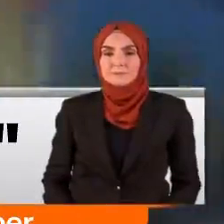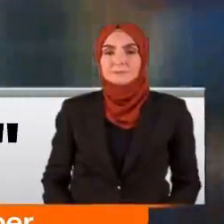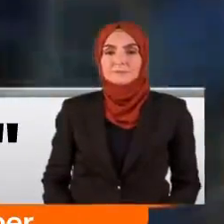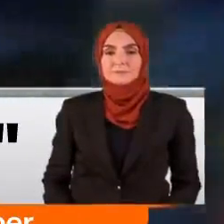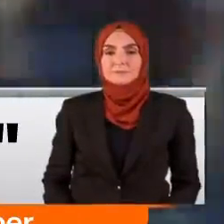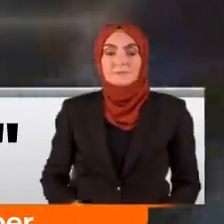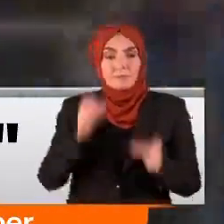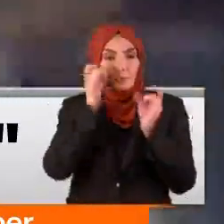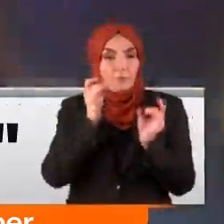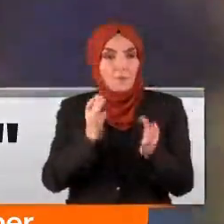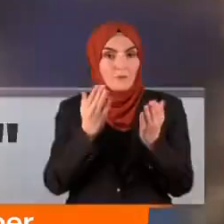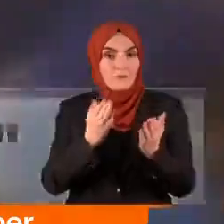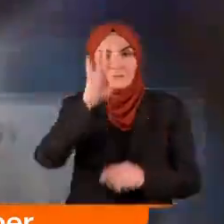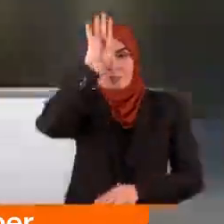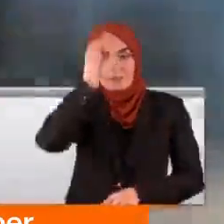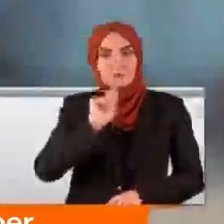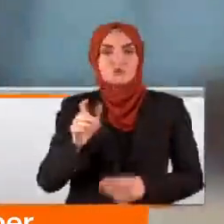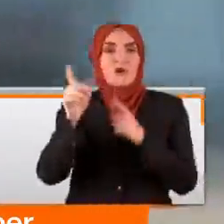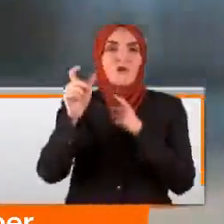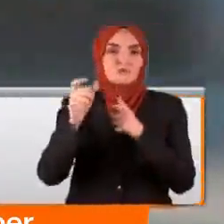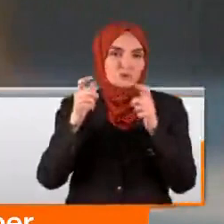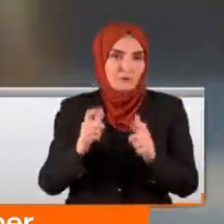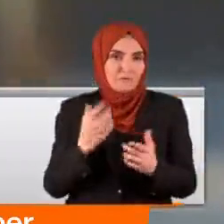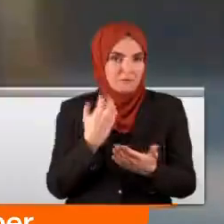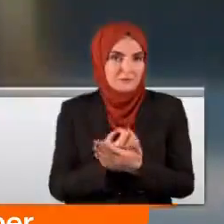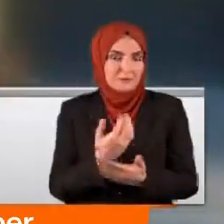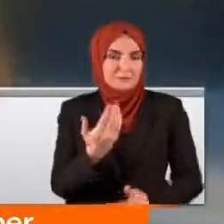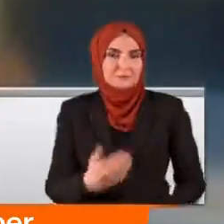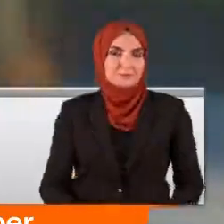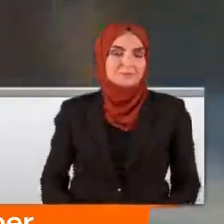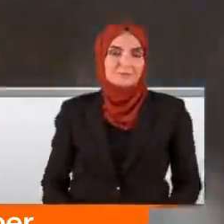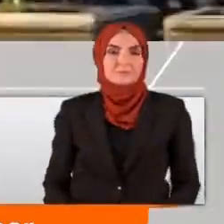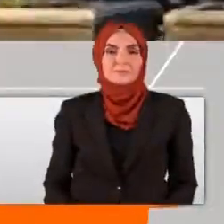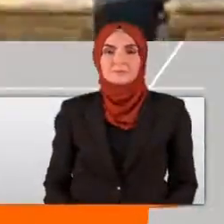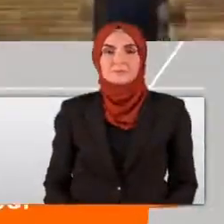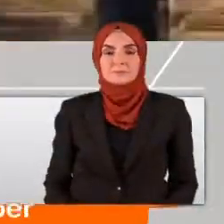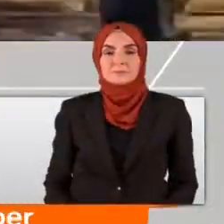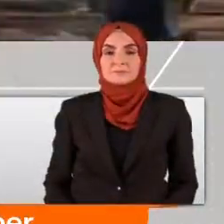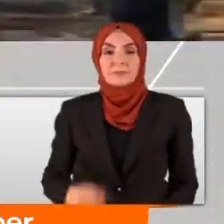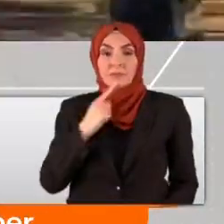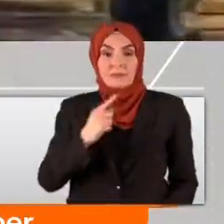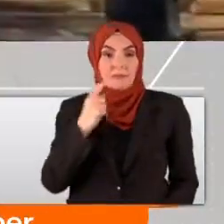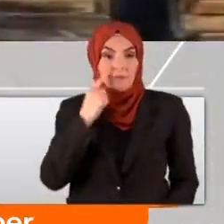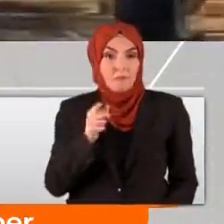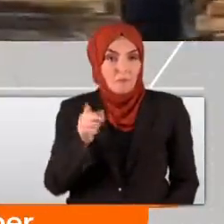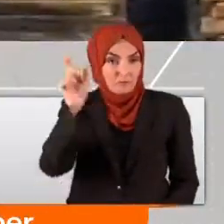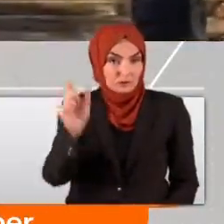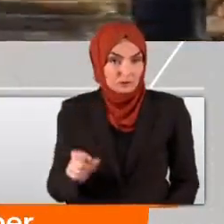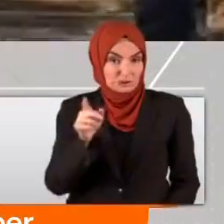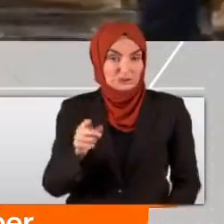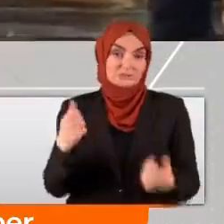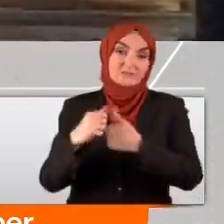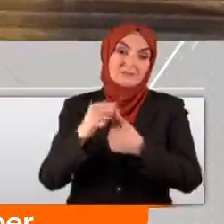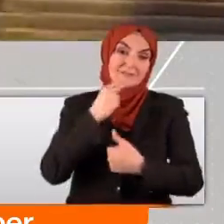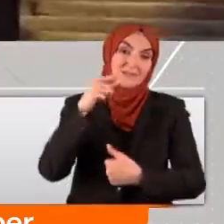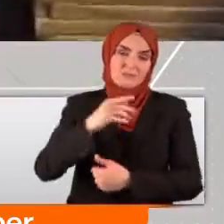Görüntüler İstanbul Avcılar'da kayda geçti. İddiaya göre o kişi eşine şiddet uyguluyordu.